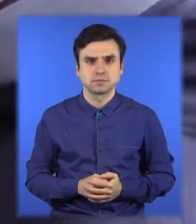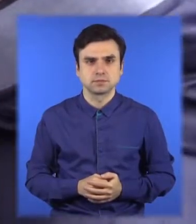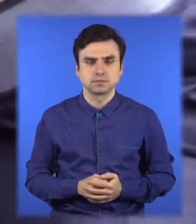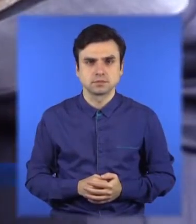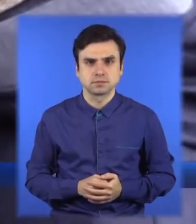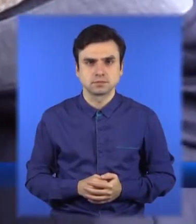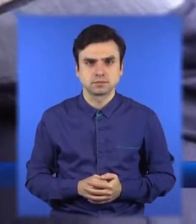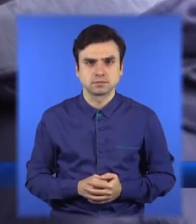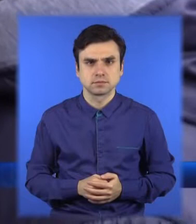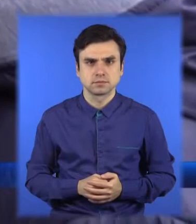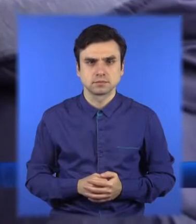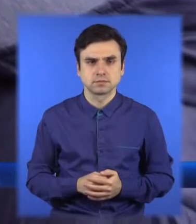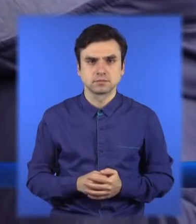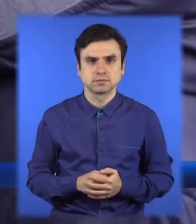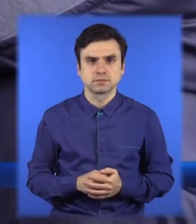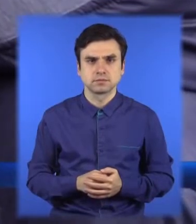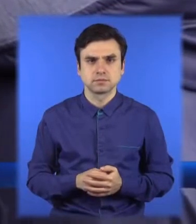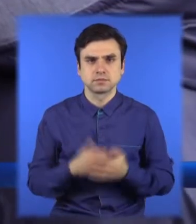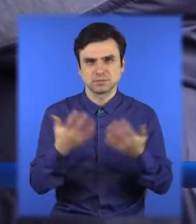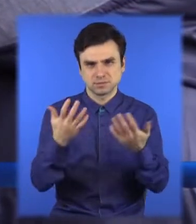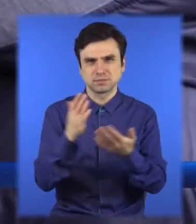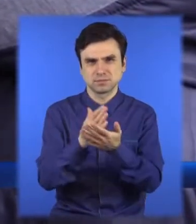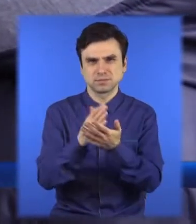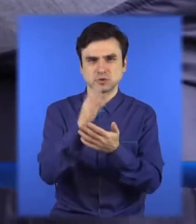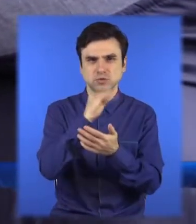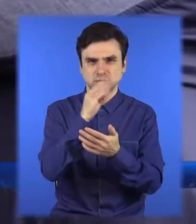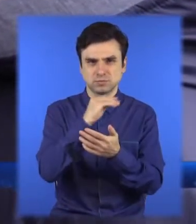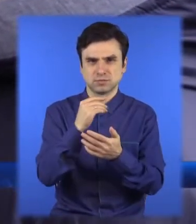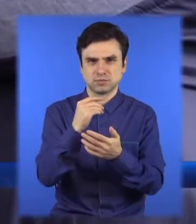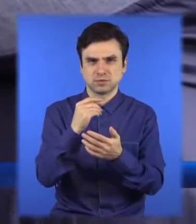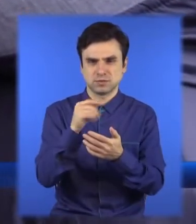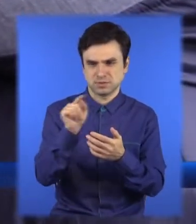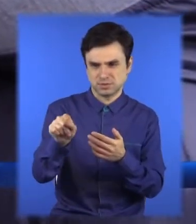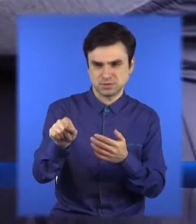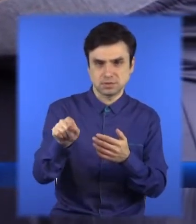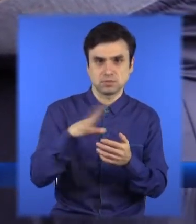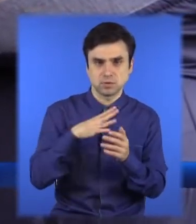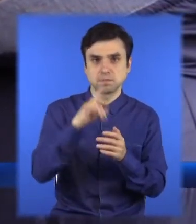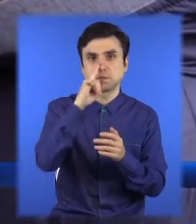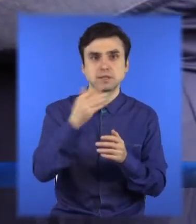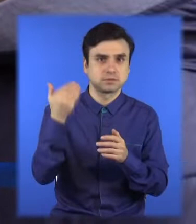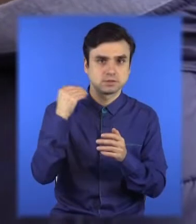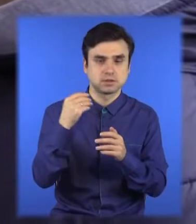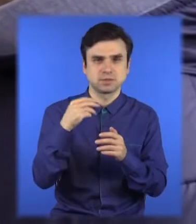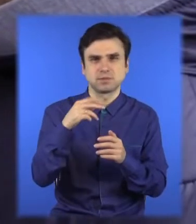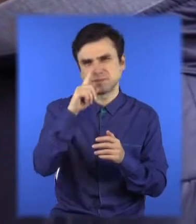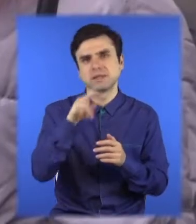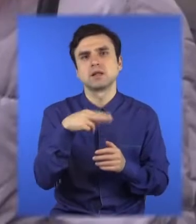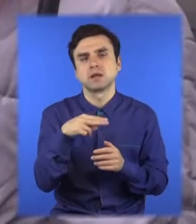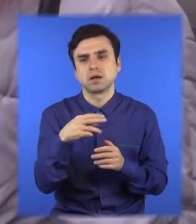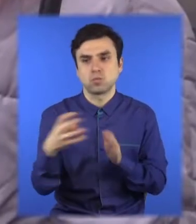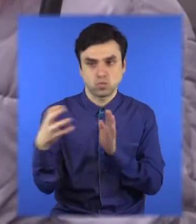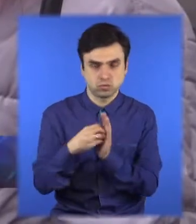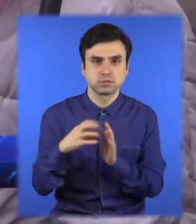Ну, от це одна із двоїх мене місяць назад вкусила. В декабрі